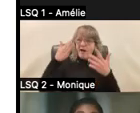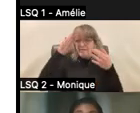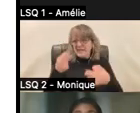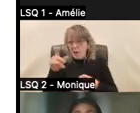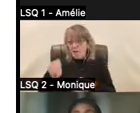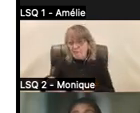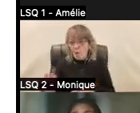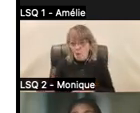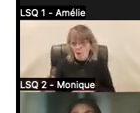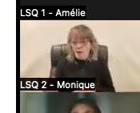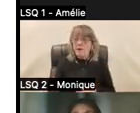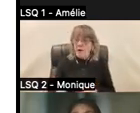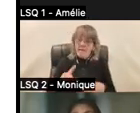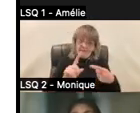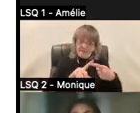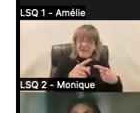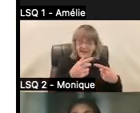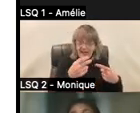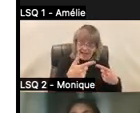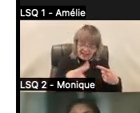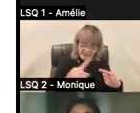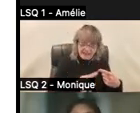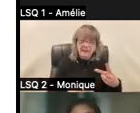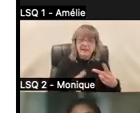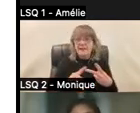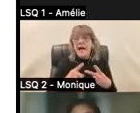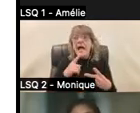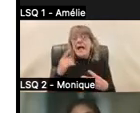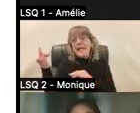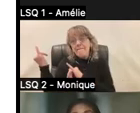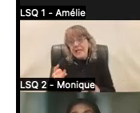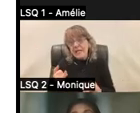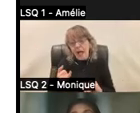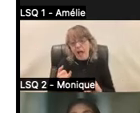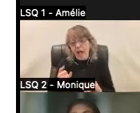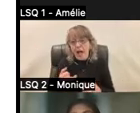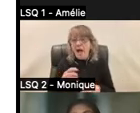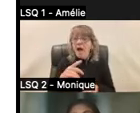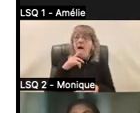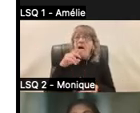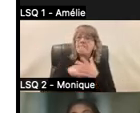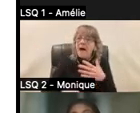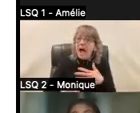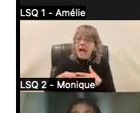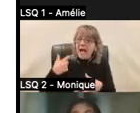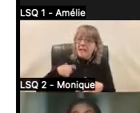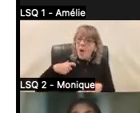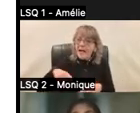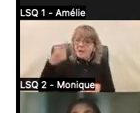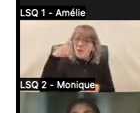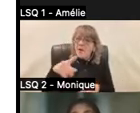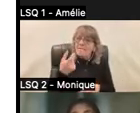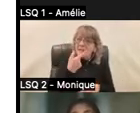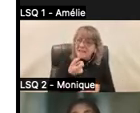En plus du défi linguistique, il y a le défi d'immigrants. Le manque de couverture d'assurance pour les médicaments,